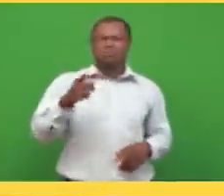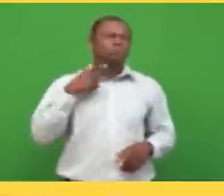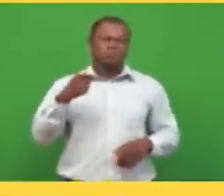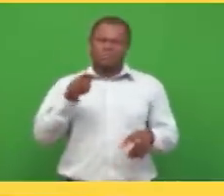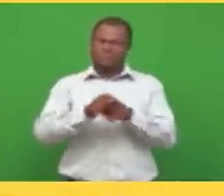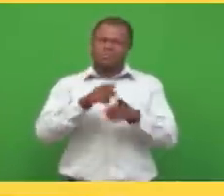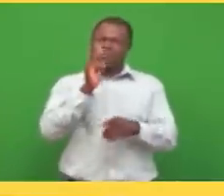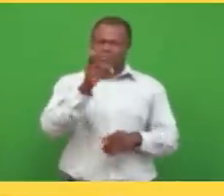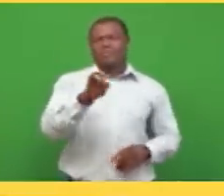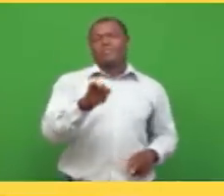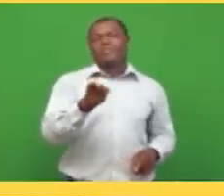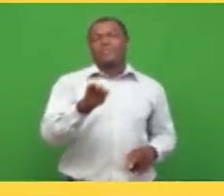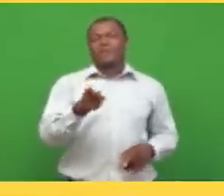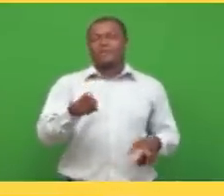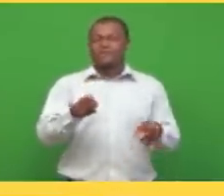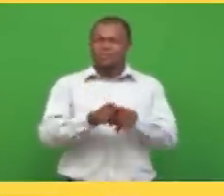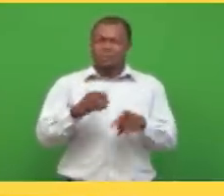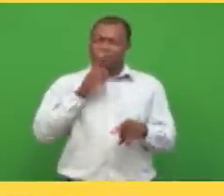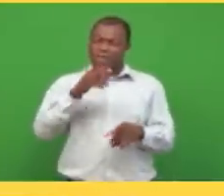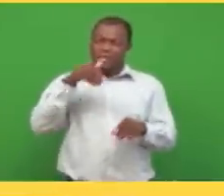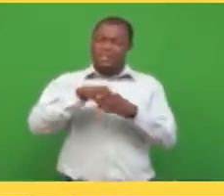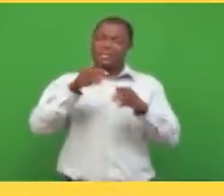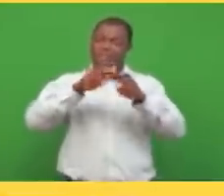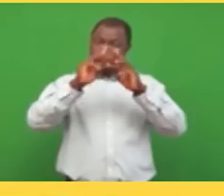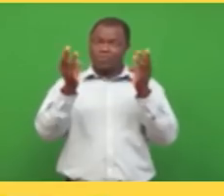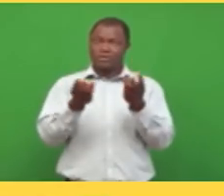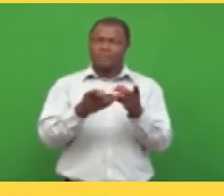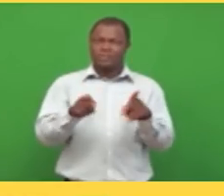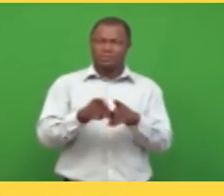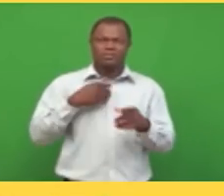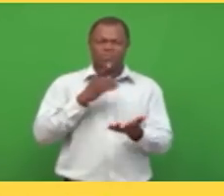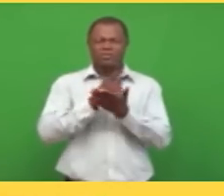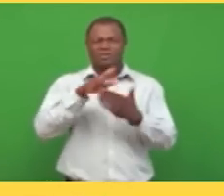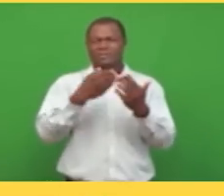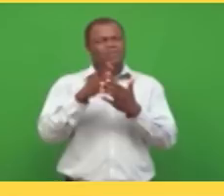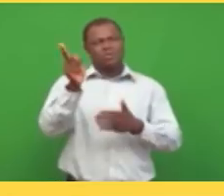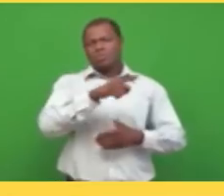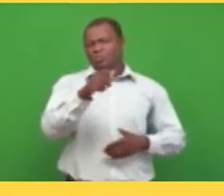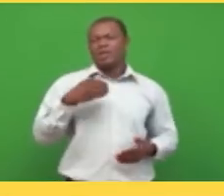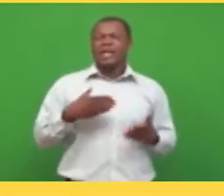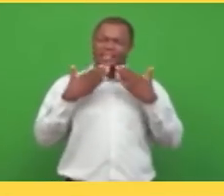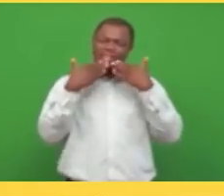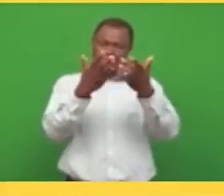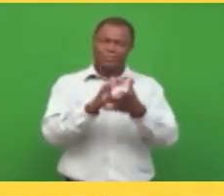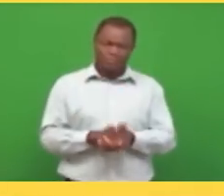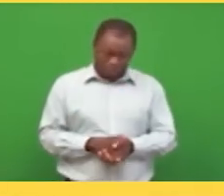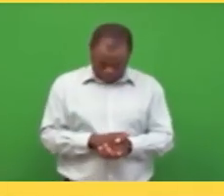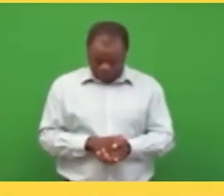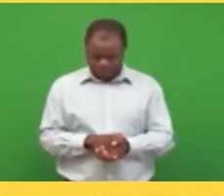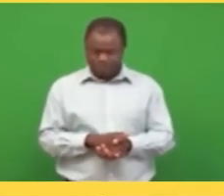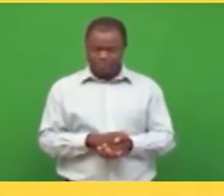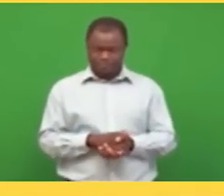iwaya anobva atikonzeresa kuti pasi pano kana nokudenga tinonyangadza zvose tatenda zvikuru